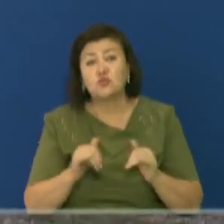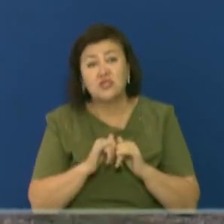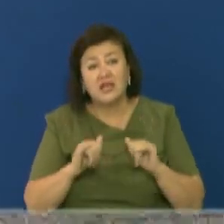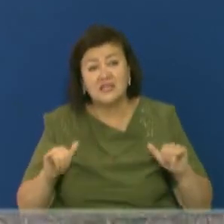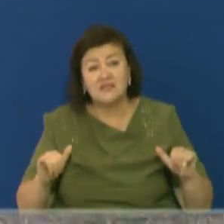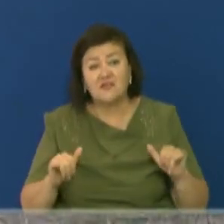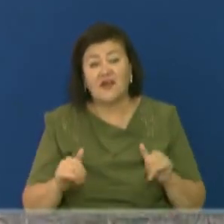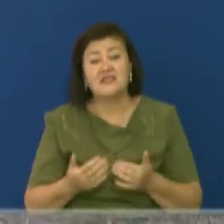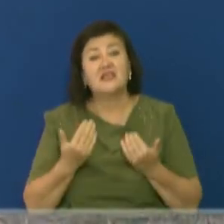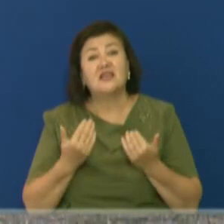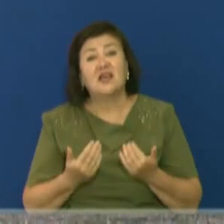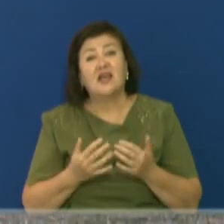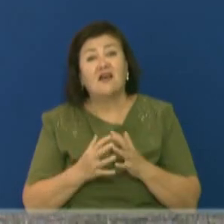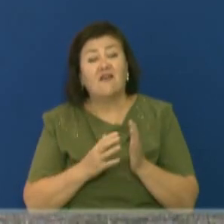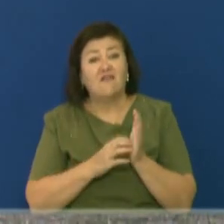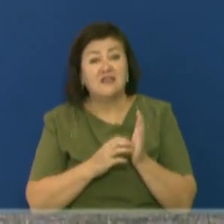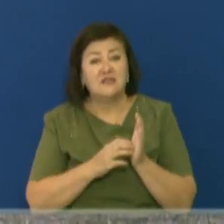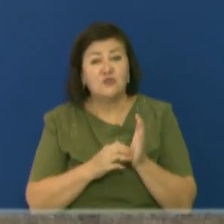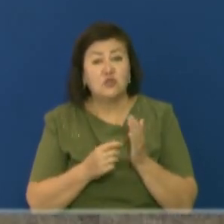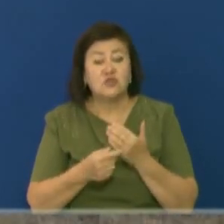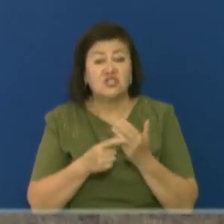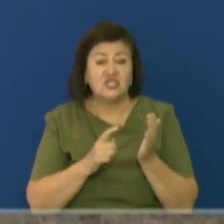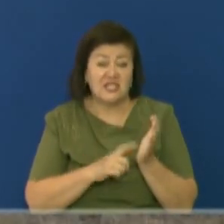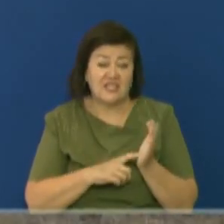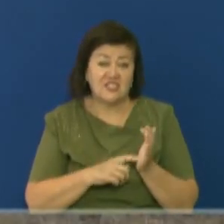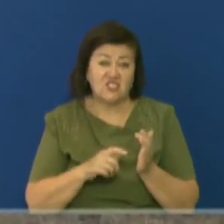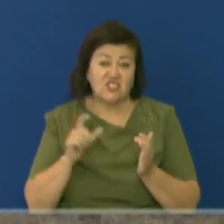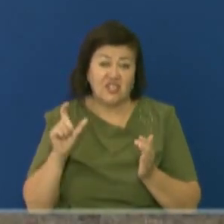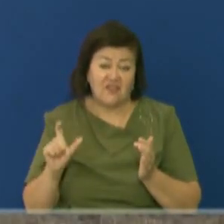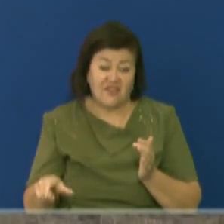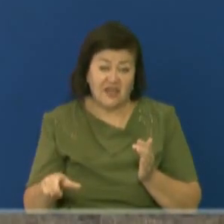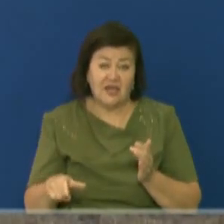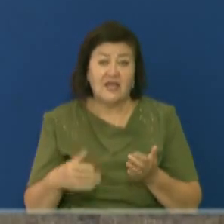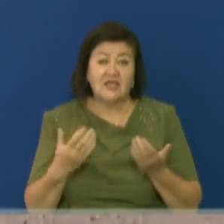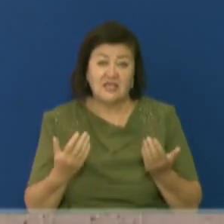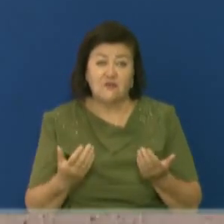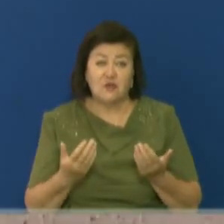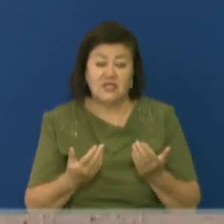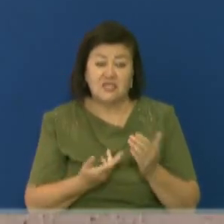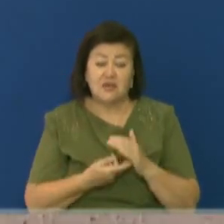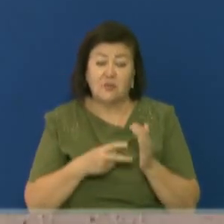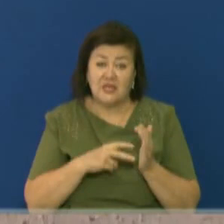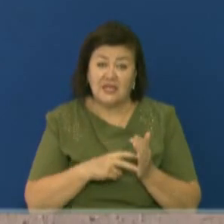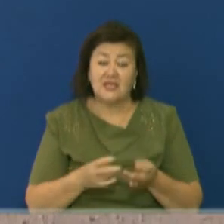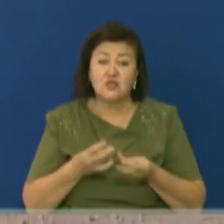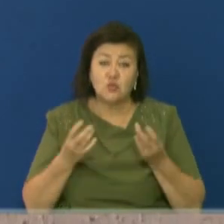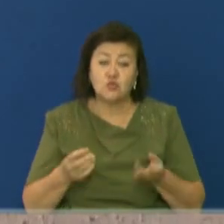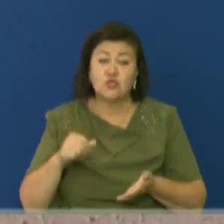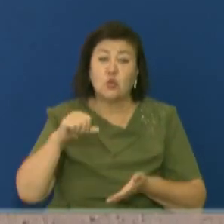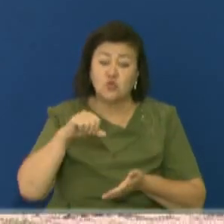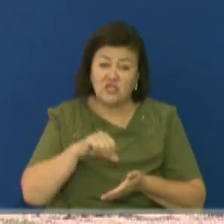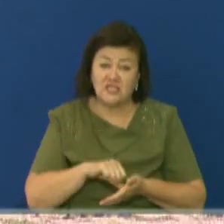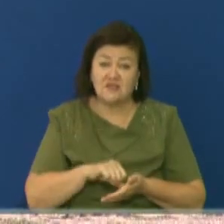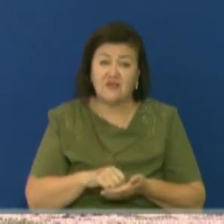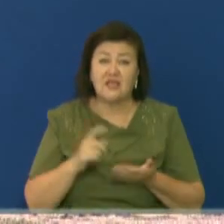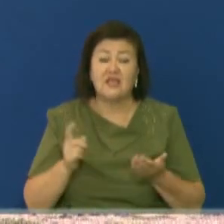ауылының тұрғындар саны 898 адам. Егер де халық саны 2000-ға жетер болса, осы жобаға қатысып, ауылдың инфрақұрылымдарын